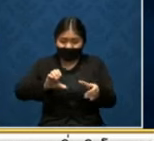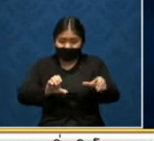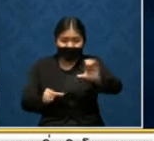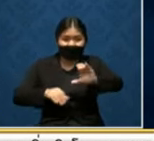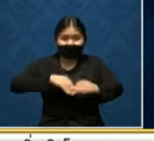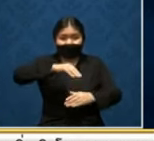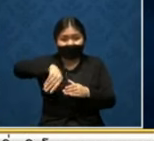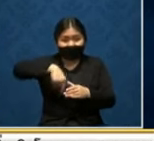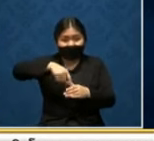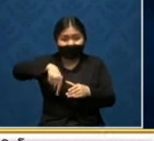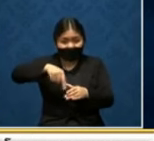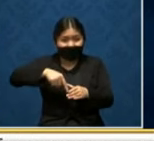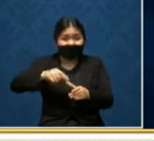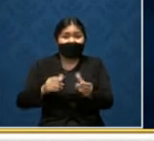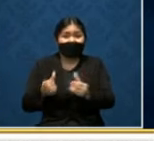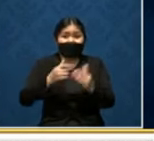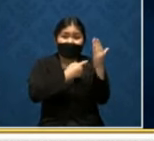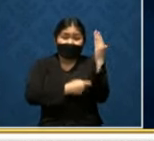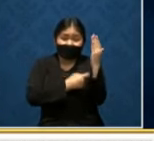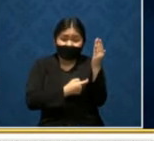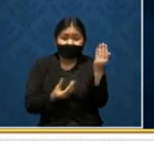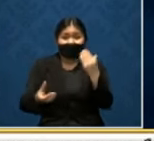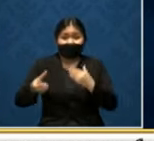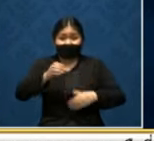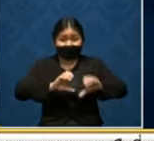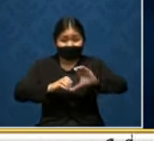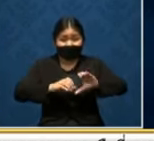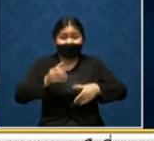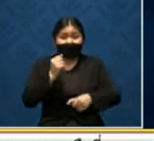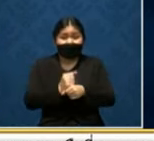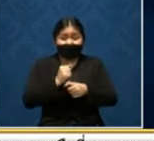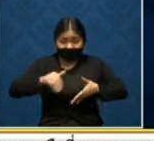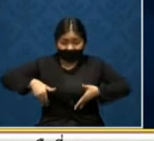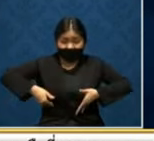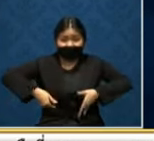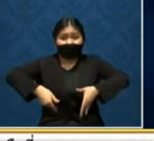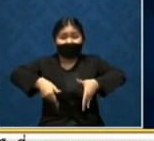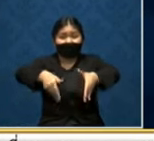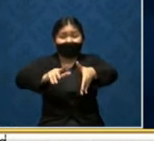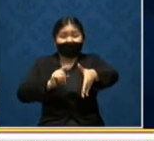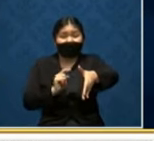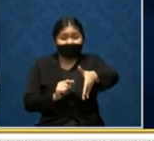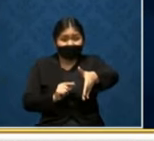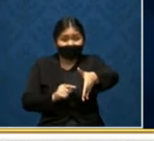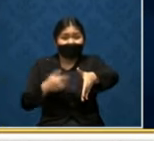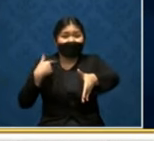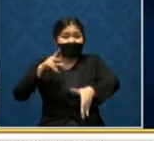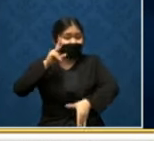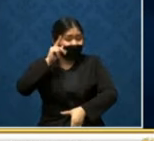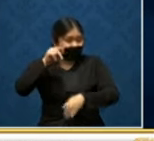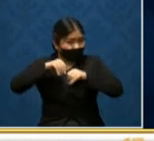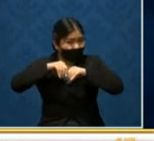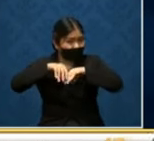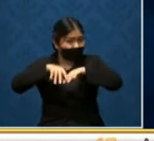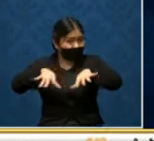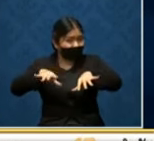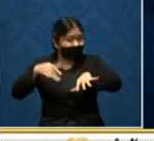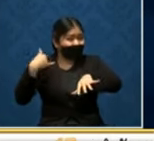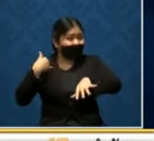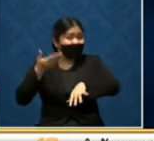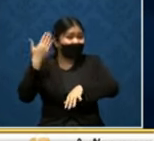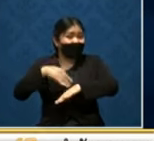ไปผสมกับยางพาราเพื่อจะทำถนนพาราซอยมีข่าวในสำนักข่าวอิศราได้มีข้อแนะนำเตือนให้กับรัฐบาล